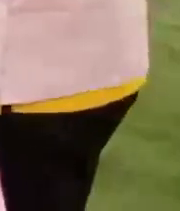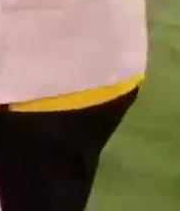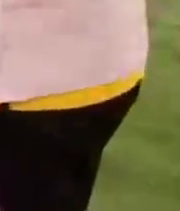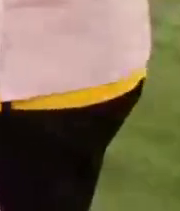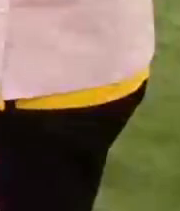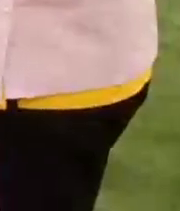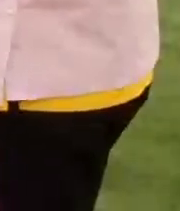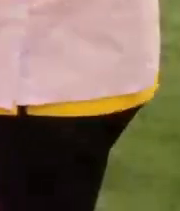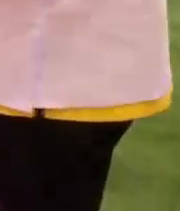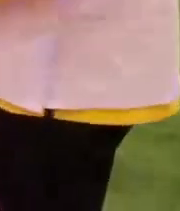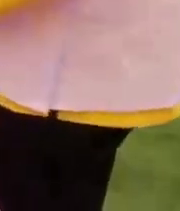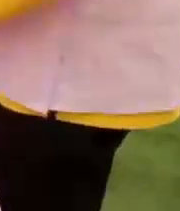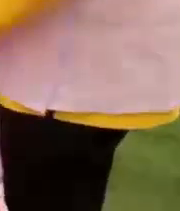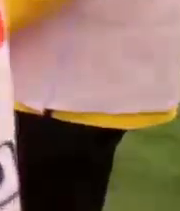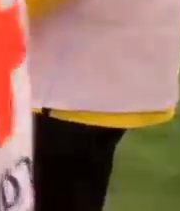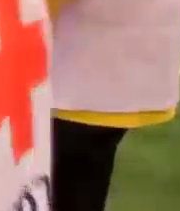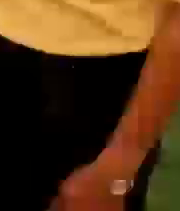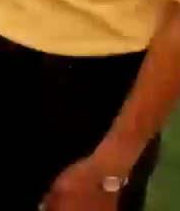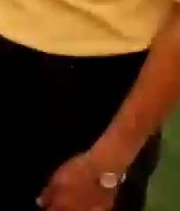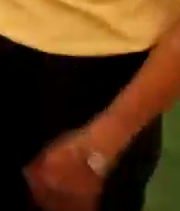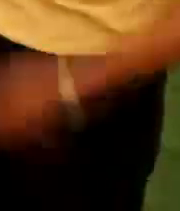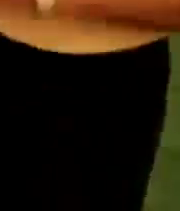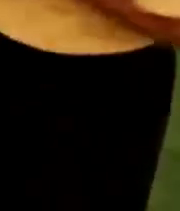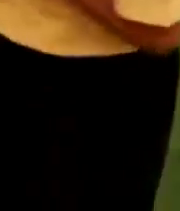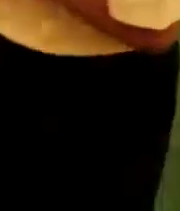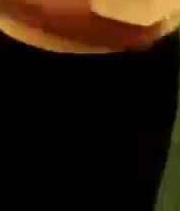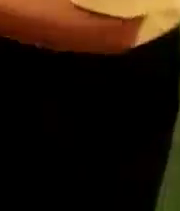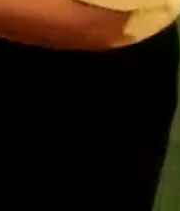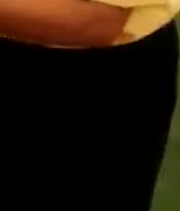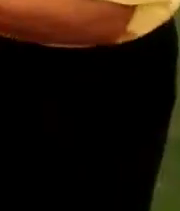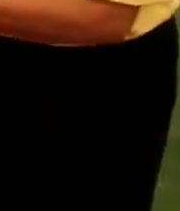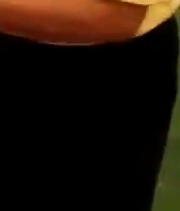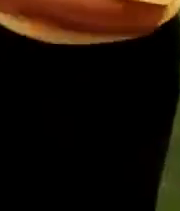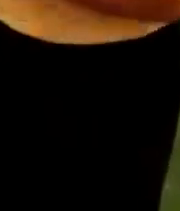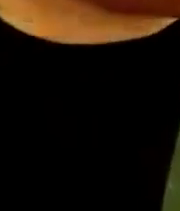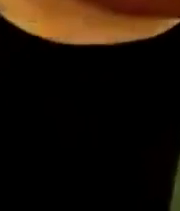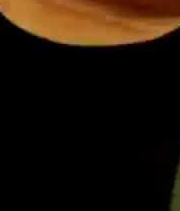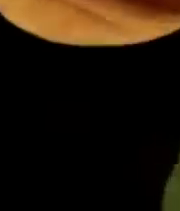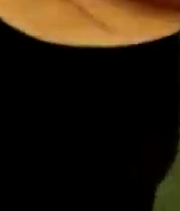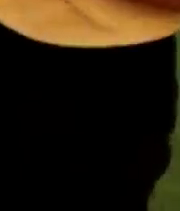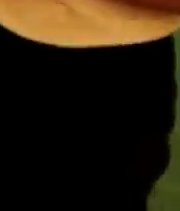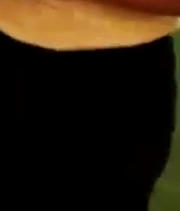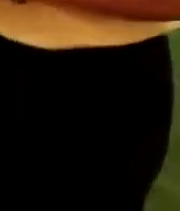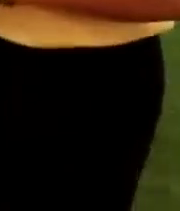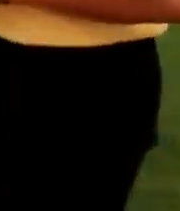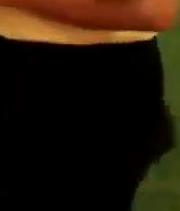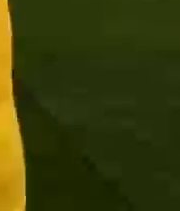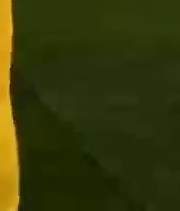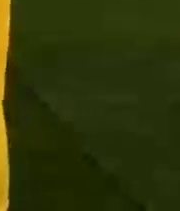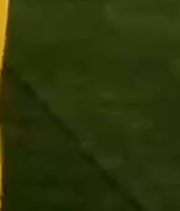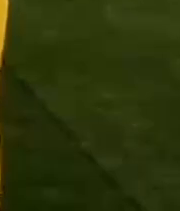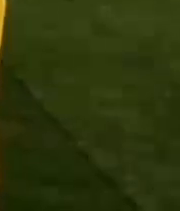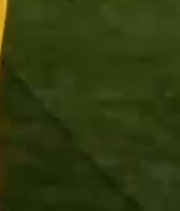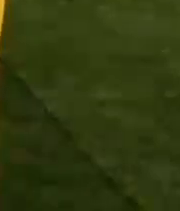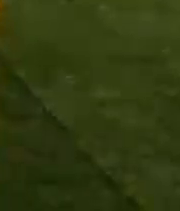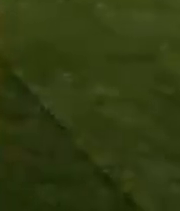ด -19ซึ่งในวันนี้มีการจัดทำอาหารพระราชทานจำนวน 3,000 กล่องแจกจ่ายณศาลากลางหลังแรกจังหวัดเชียงรายและนำไปแจกจ่